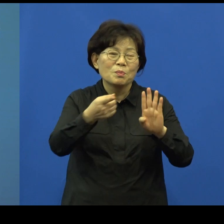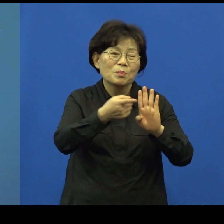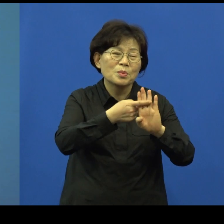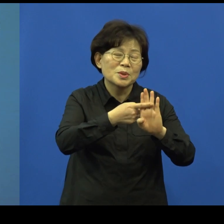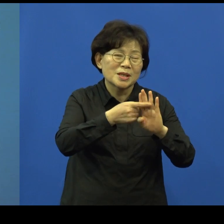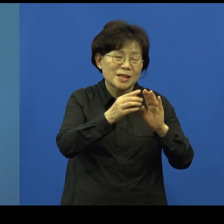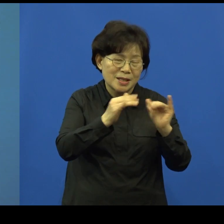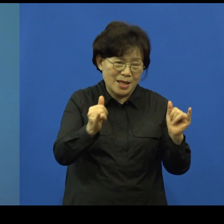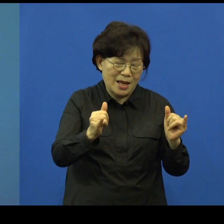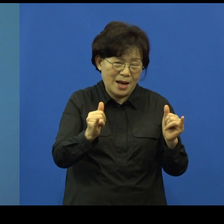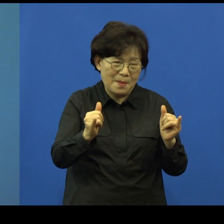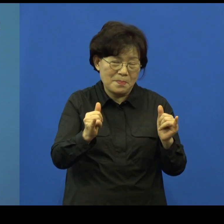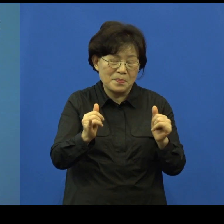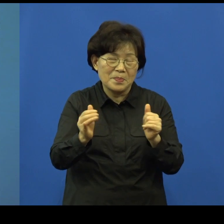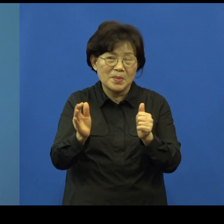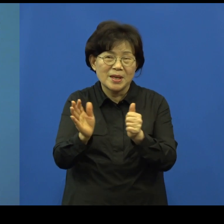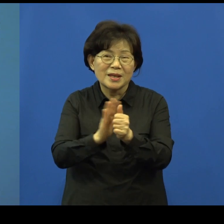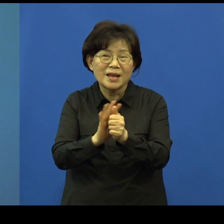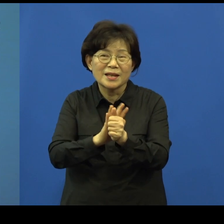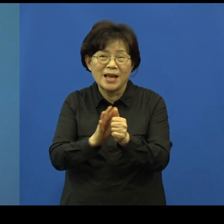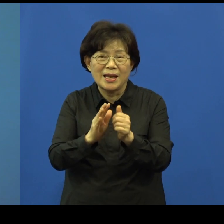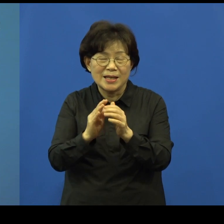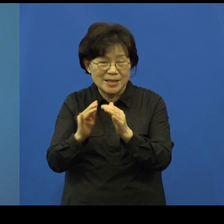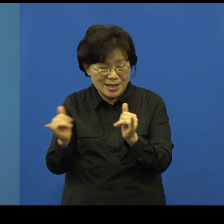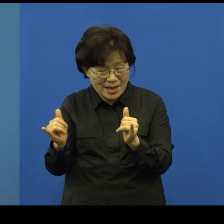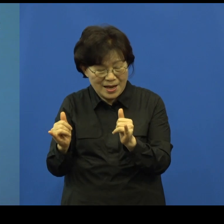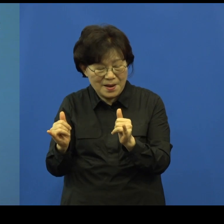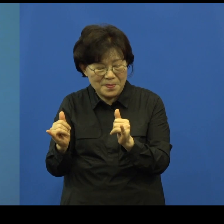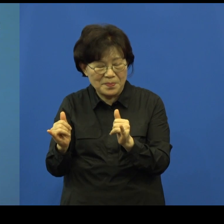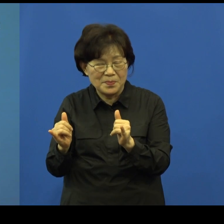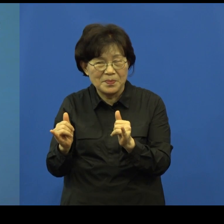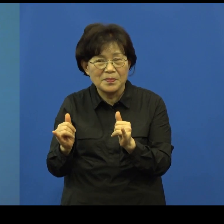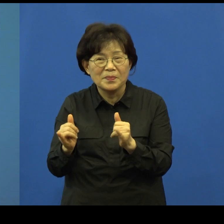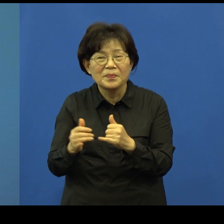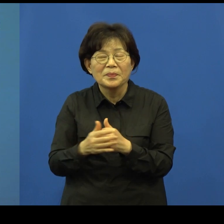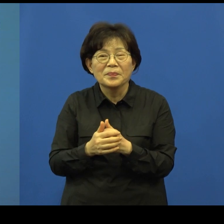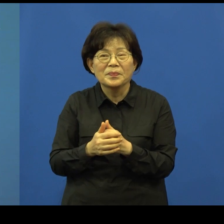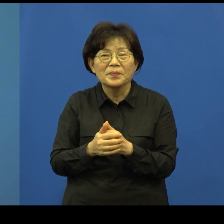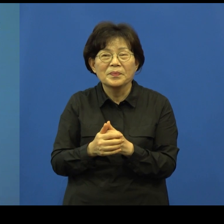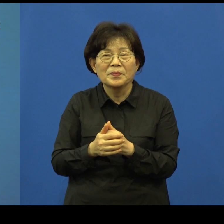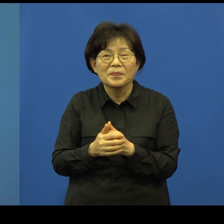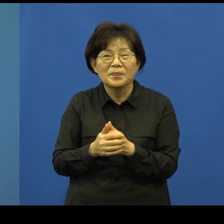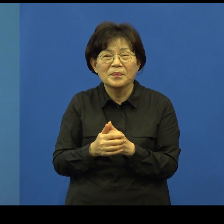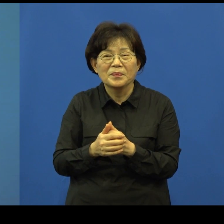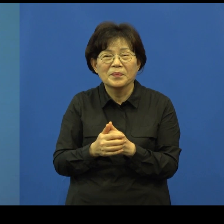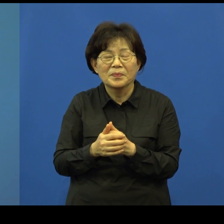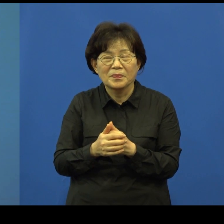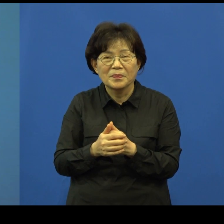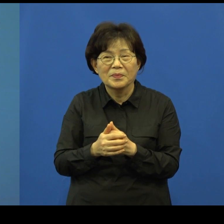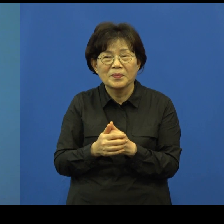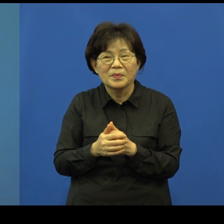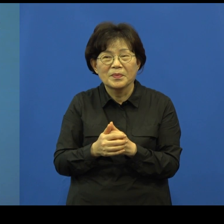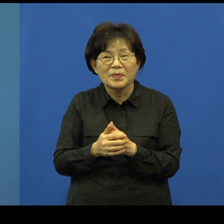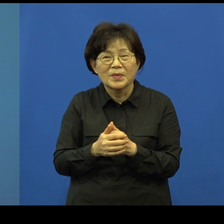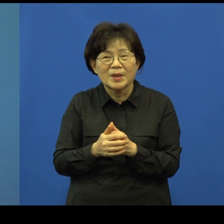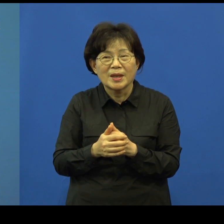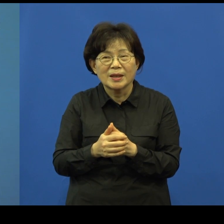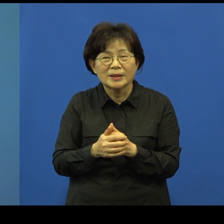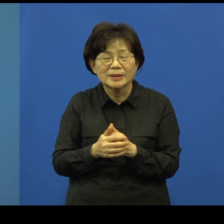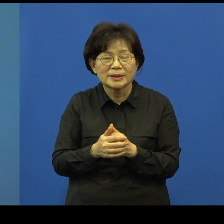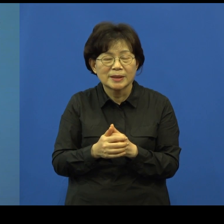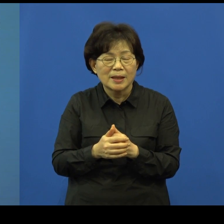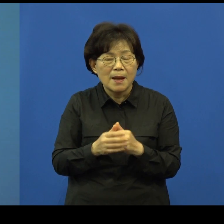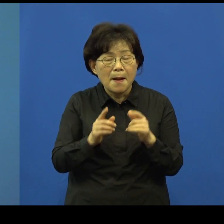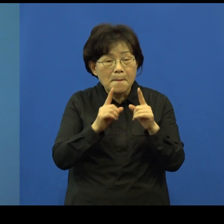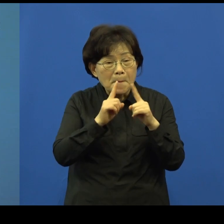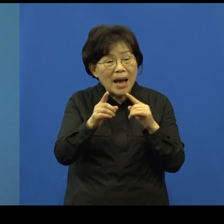사람들, 격려하는 거죠. 그러니까 encouragement. 근데 우리는 discouragement. 실망하게